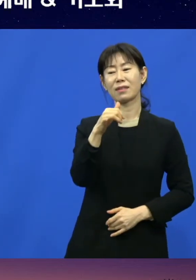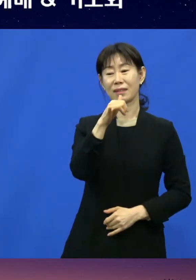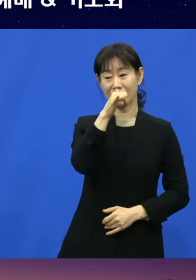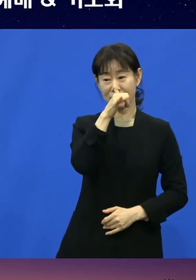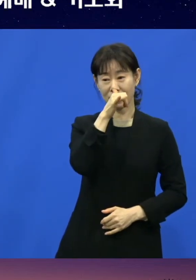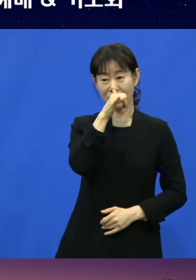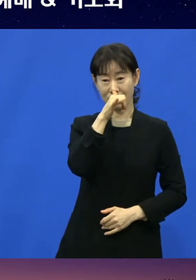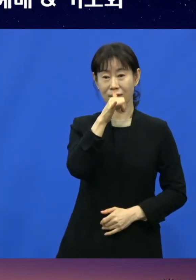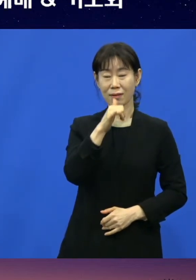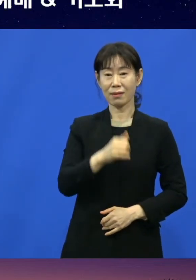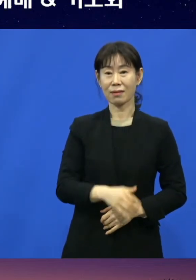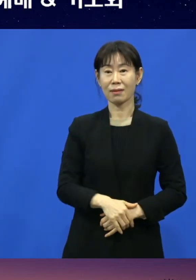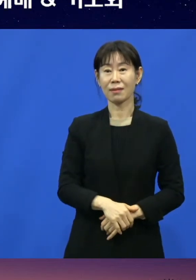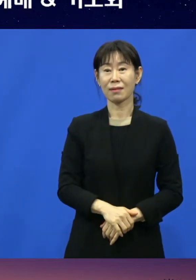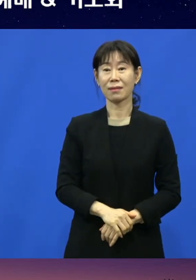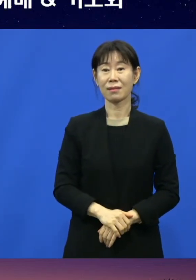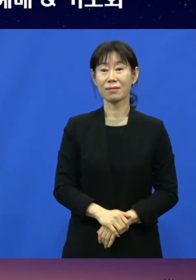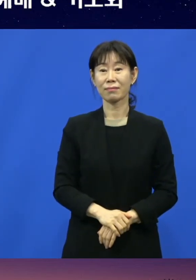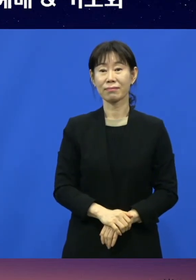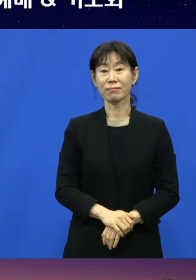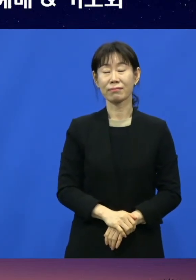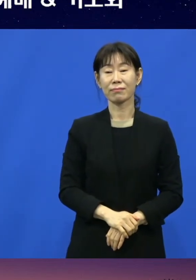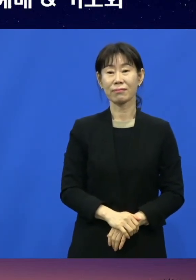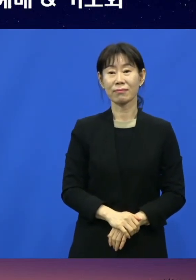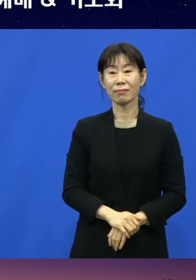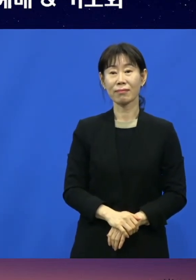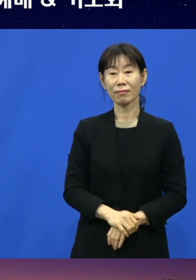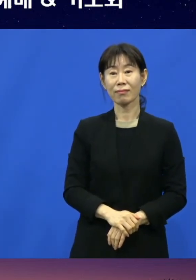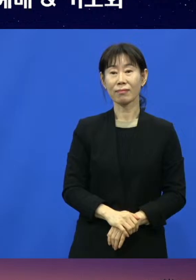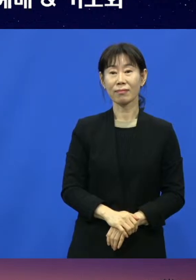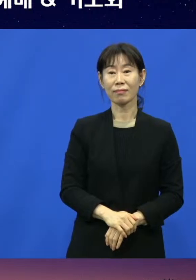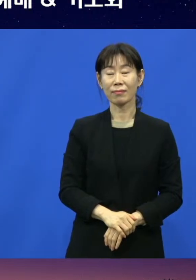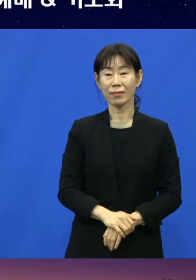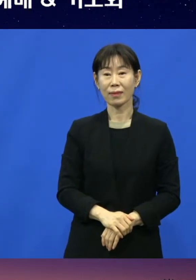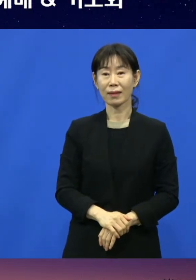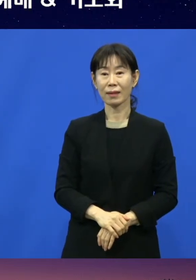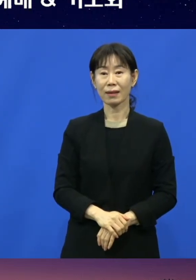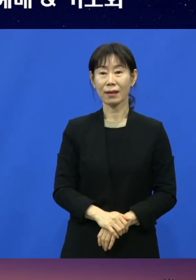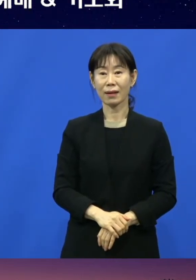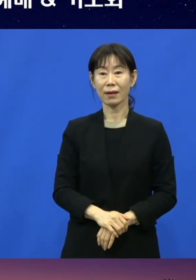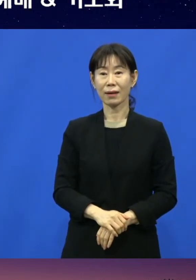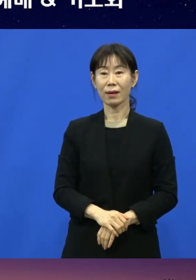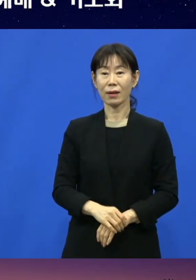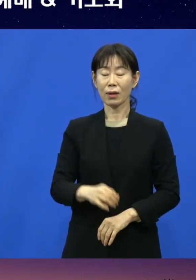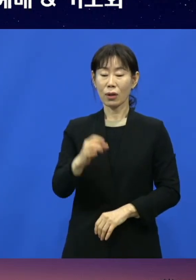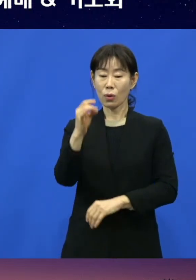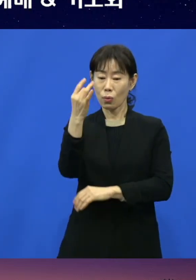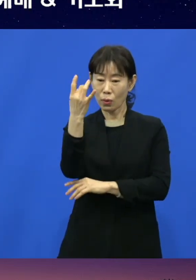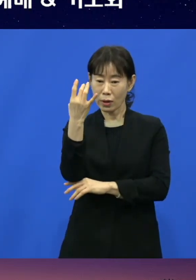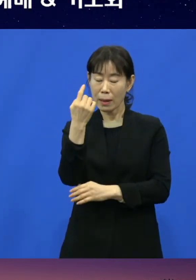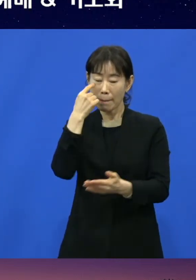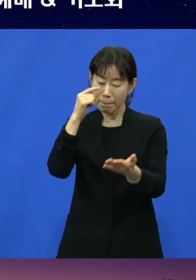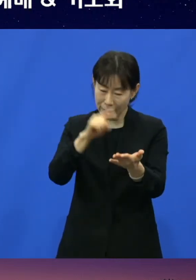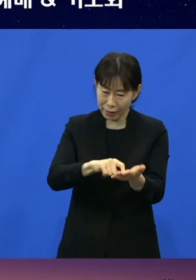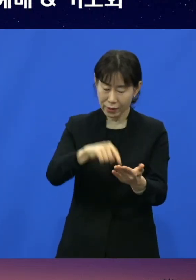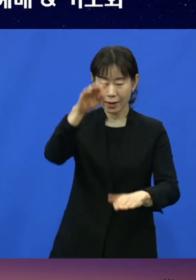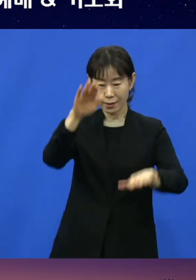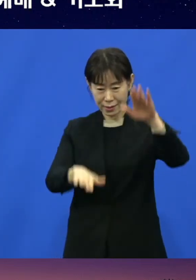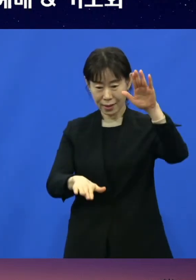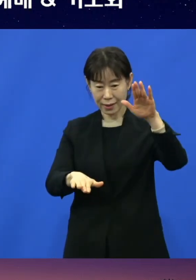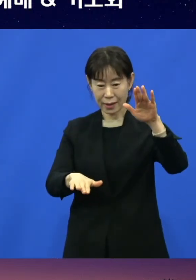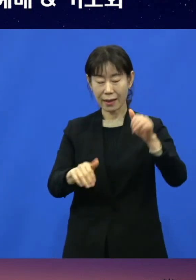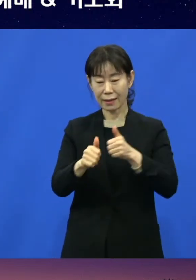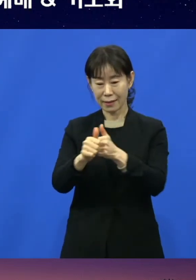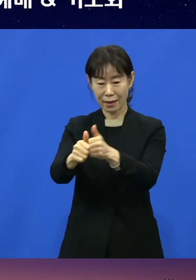없는 뭐가 있는 거죠. 그 차이입니다. 뭘 봤느냐. 어떤 사람은